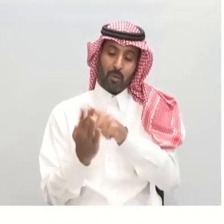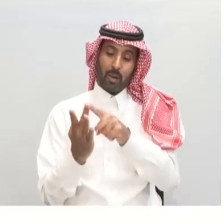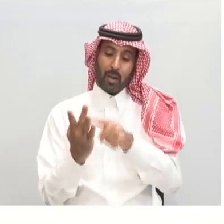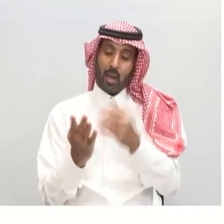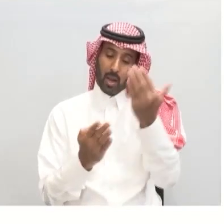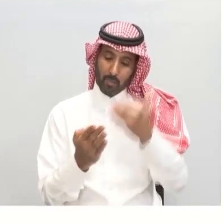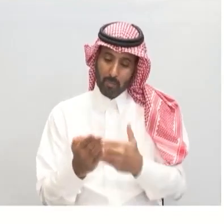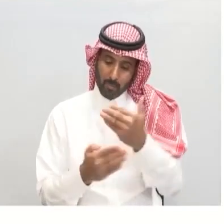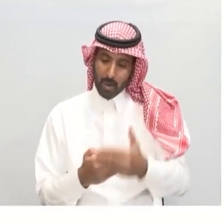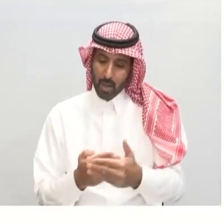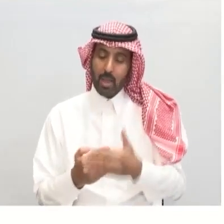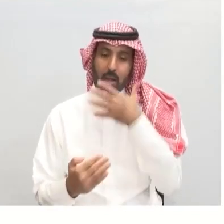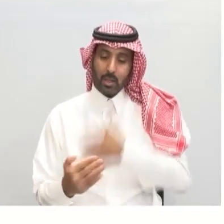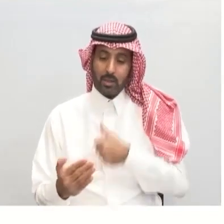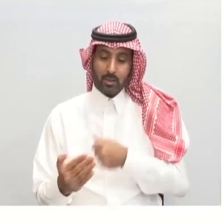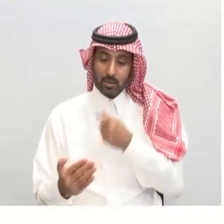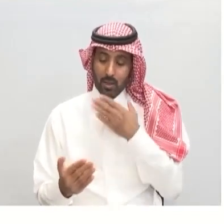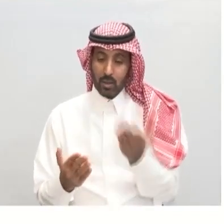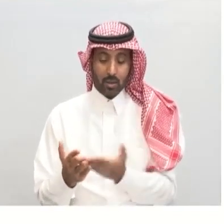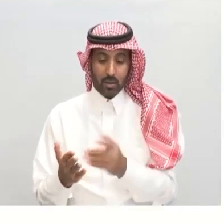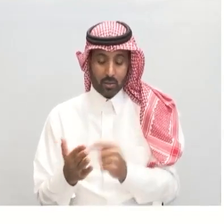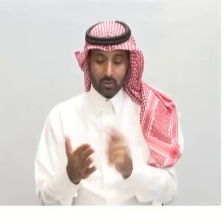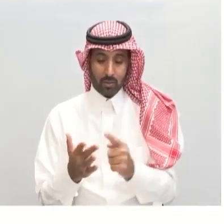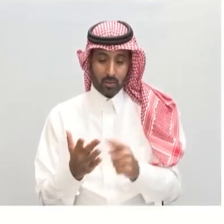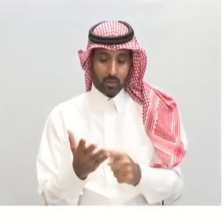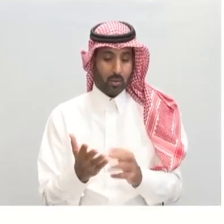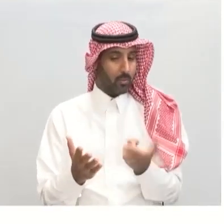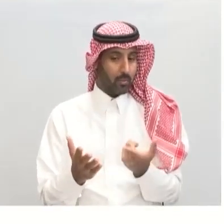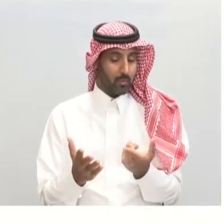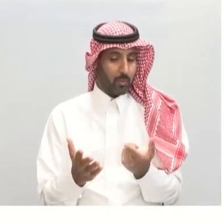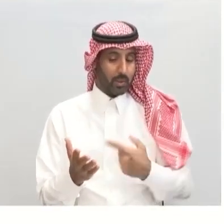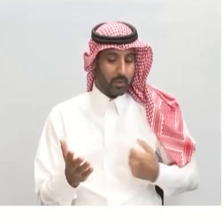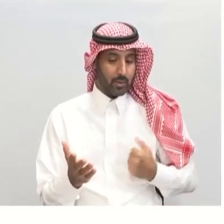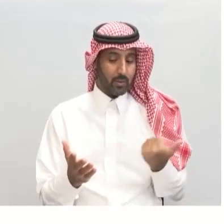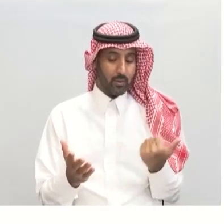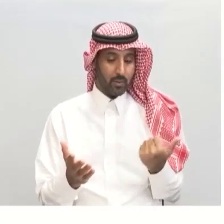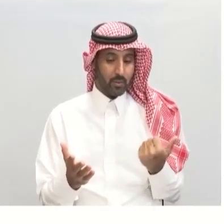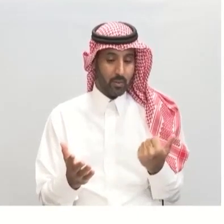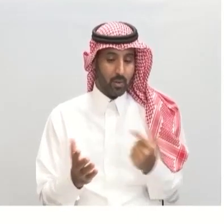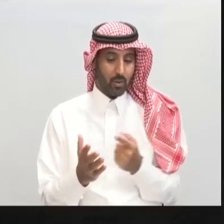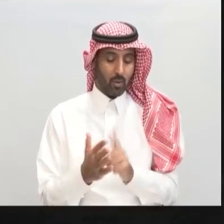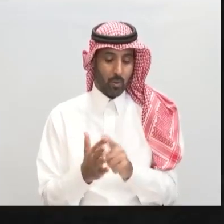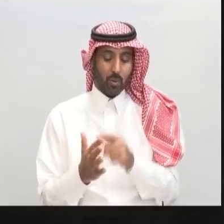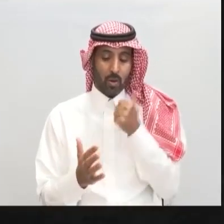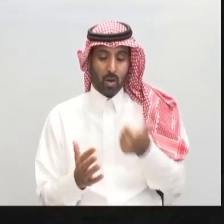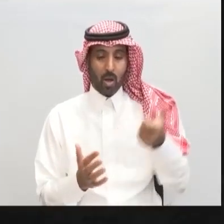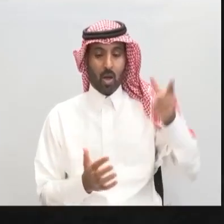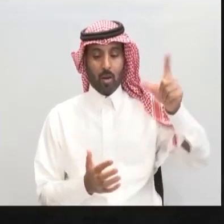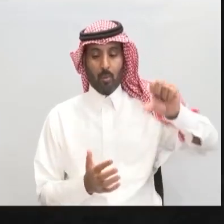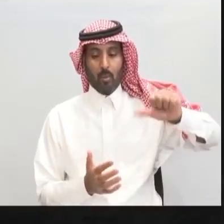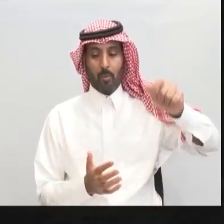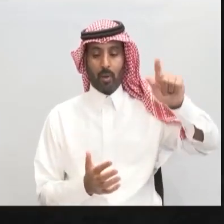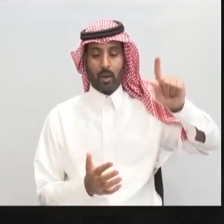رايكم الخلفاء الاربعه الذين هم كتاب الوح في عهد الرسول صلى الله عليه وسلم من هم احسنتم ابو بكر